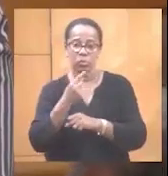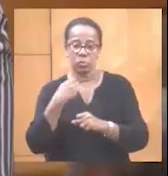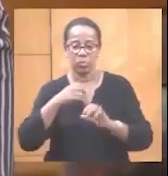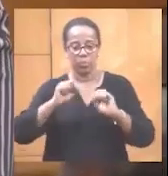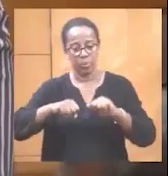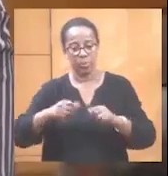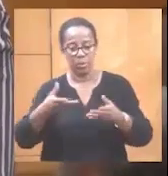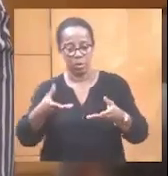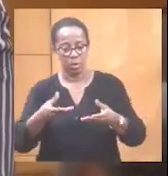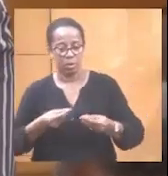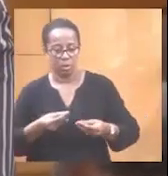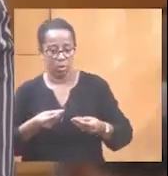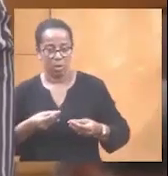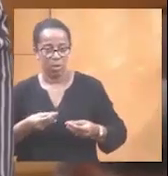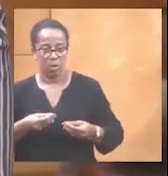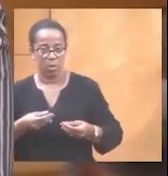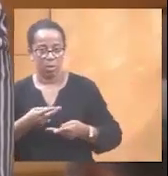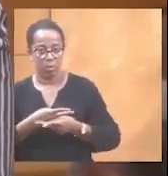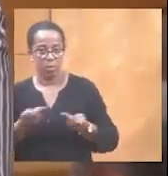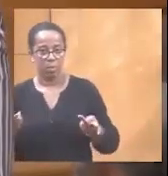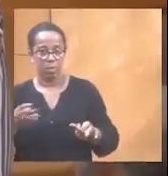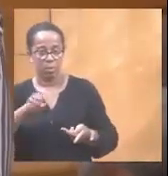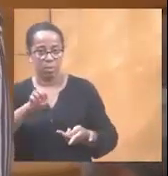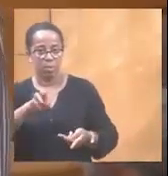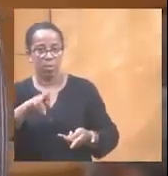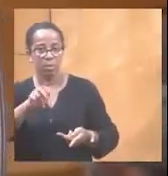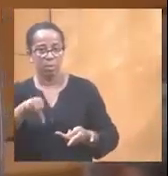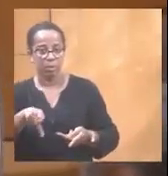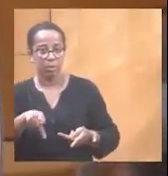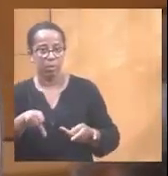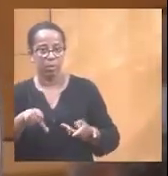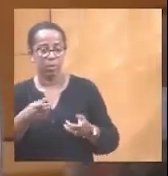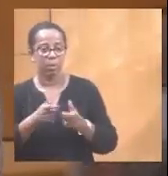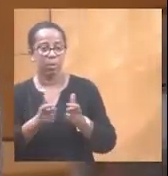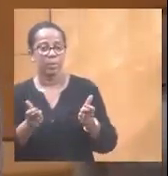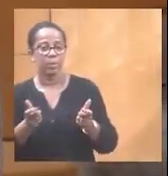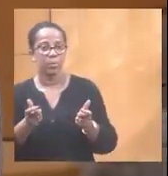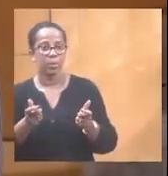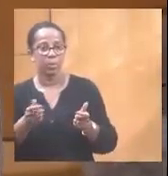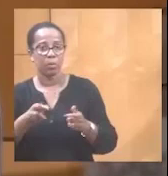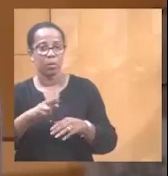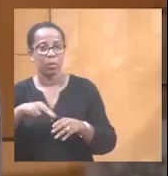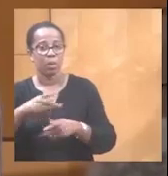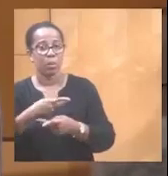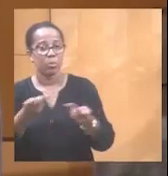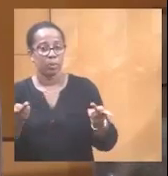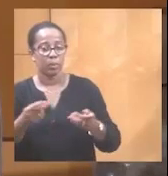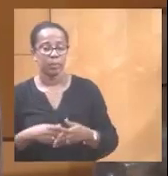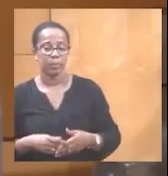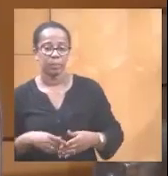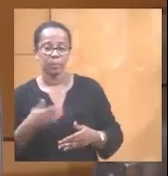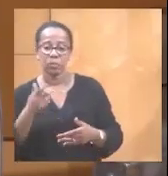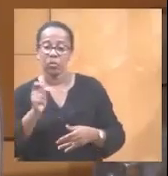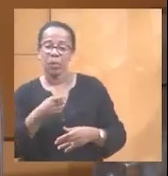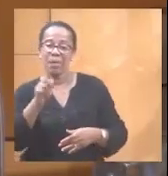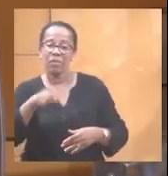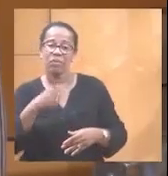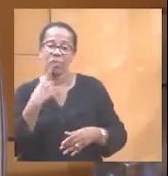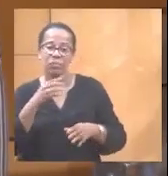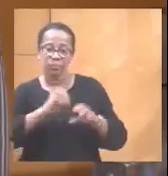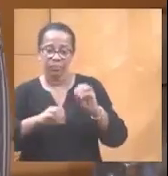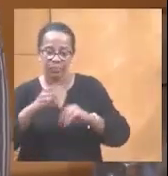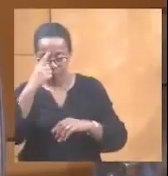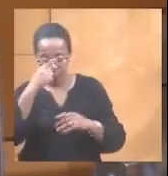recevant le public, et établissement recevant le public. Donc, nous avons des investissements à faire là-dessus pour le maintenir en bon état. C'est la première